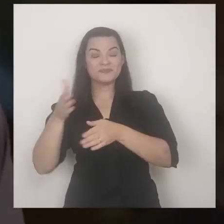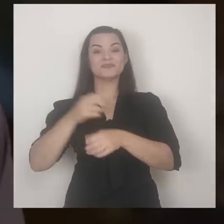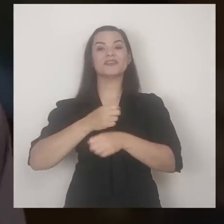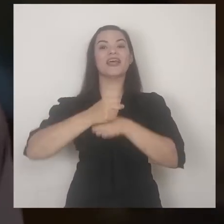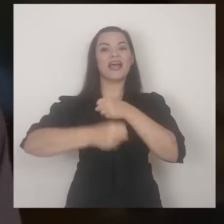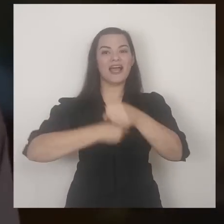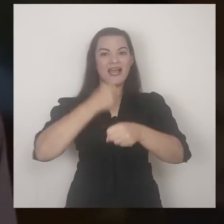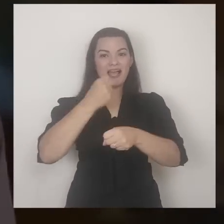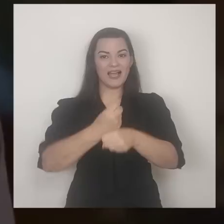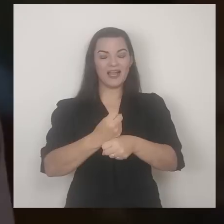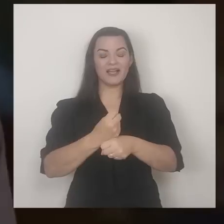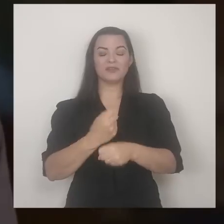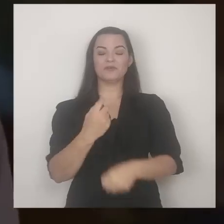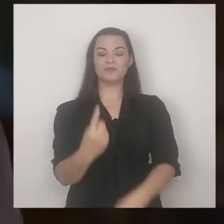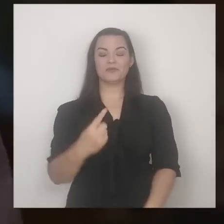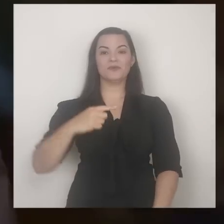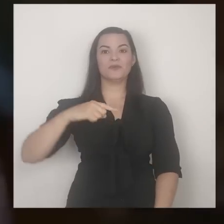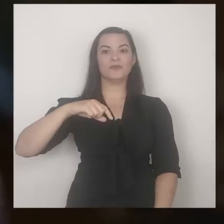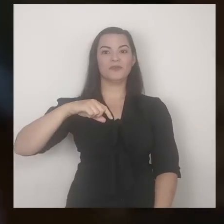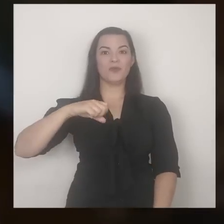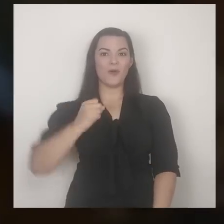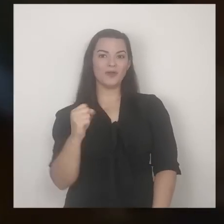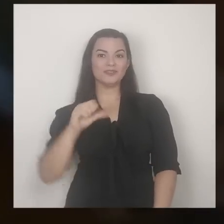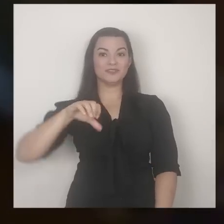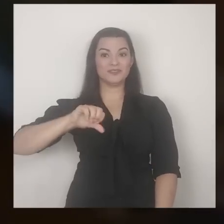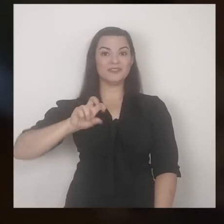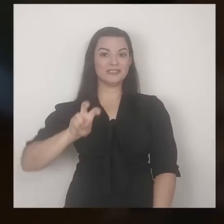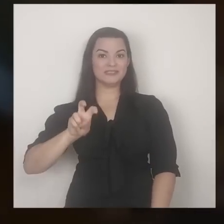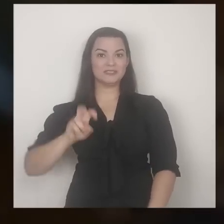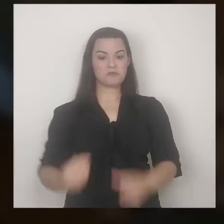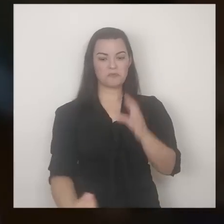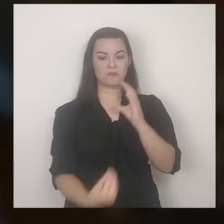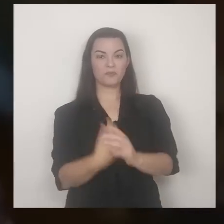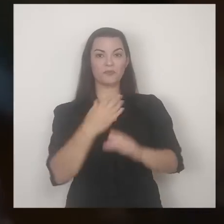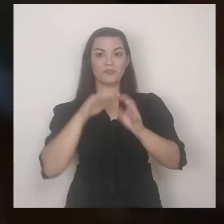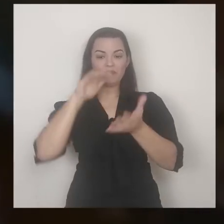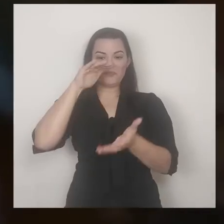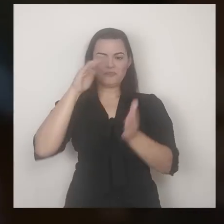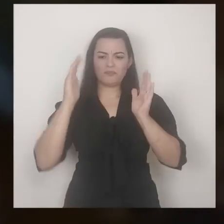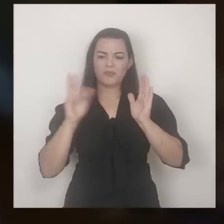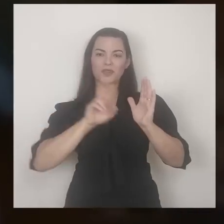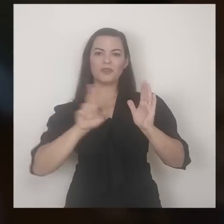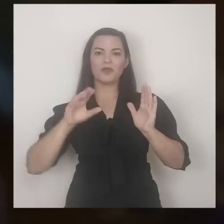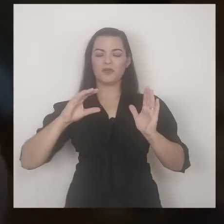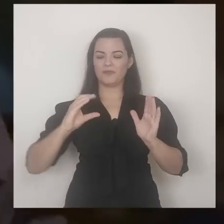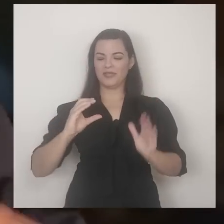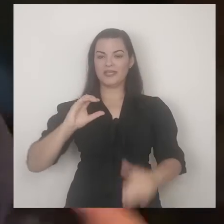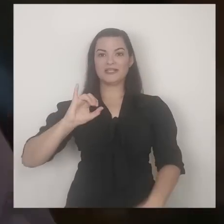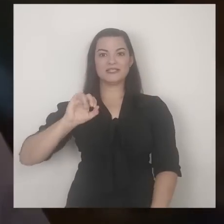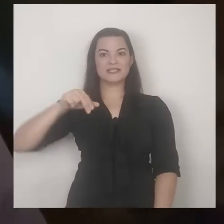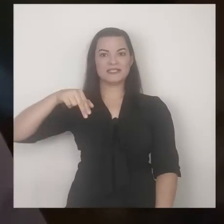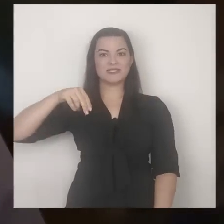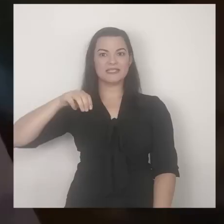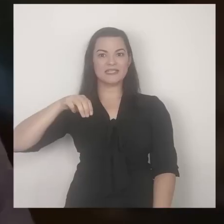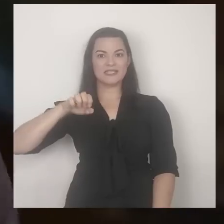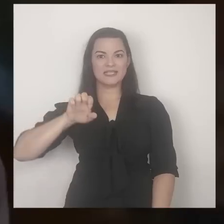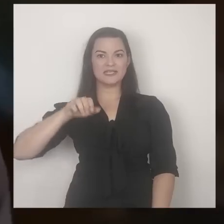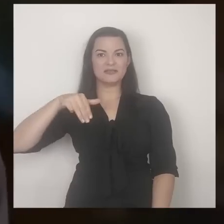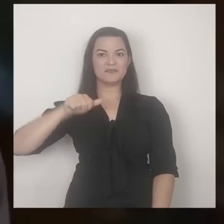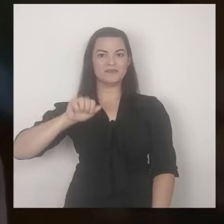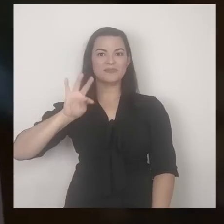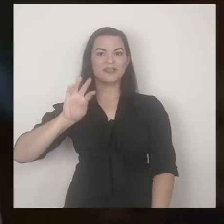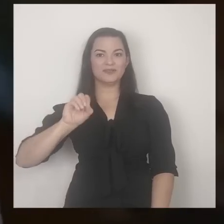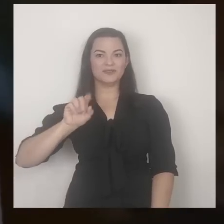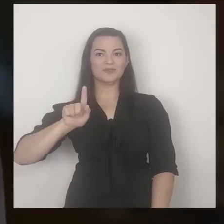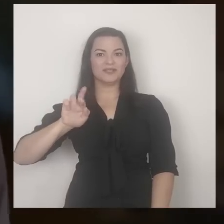de 1895, com a invenção do cinematógrafo, que é aquele aparelho que reproduz as imagens no telão do